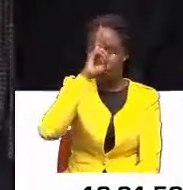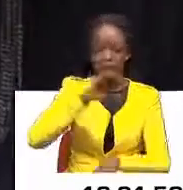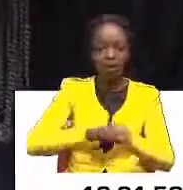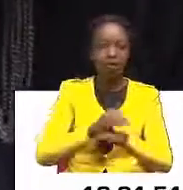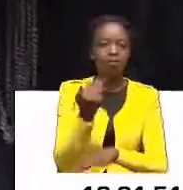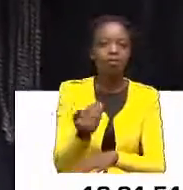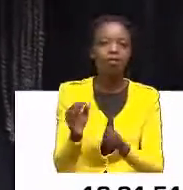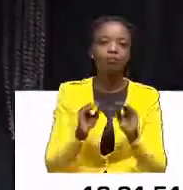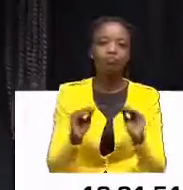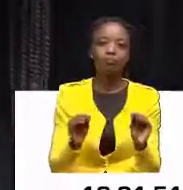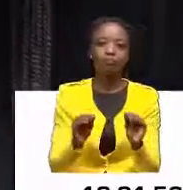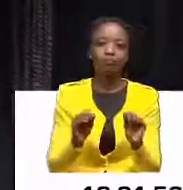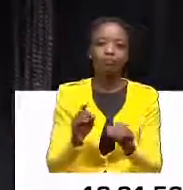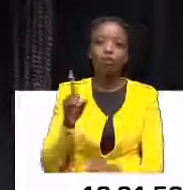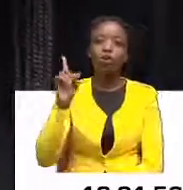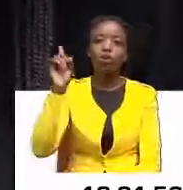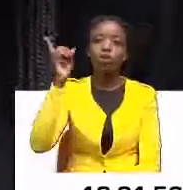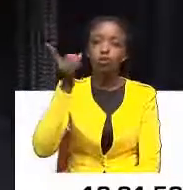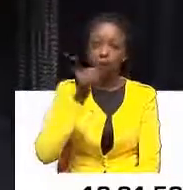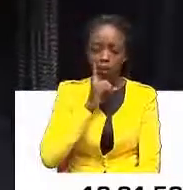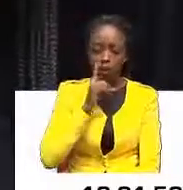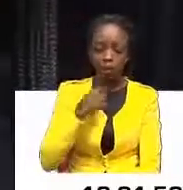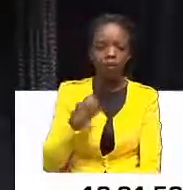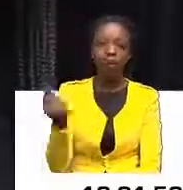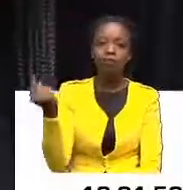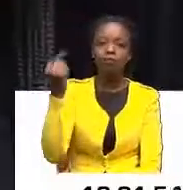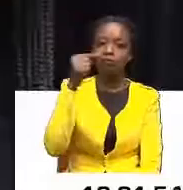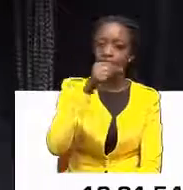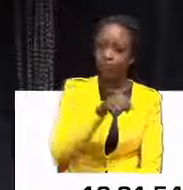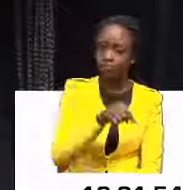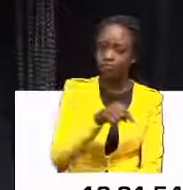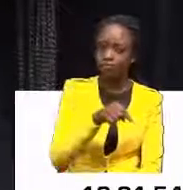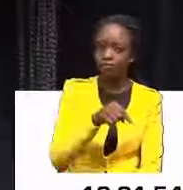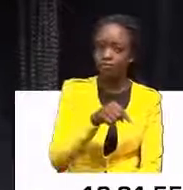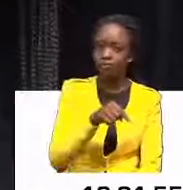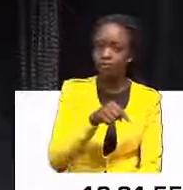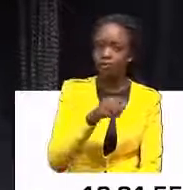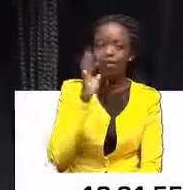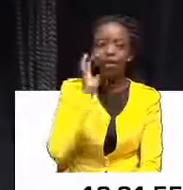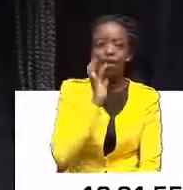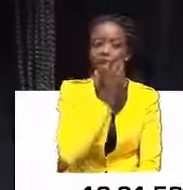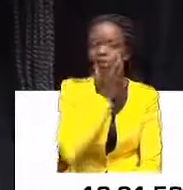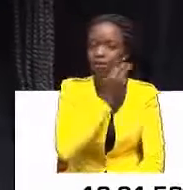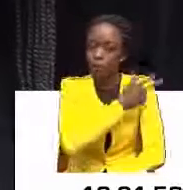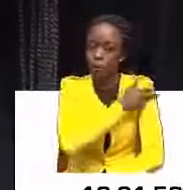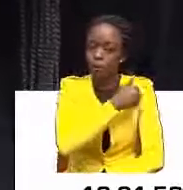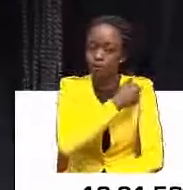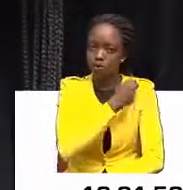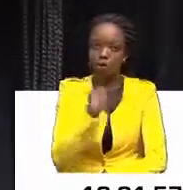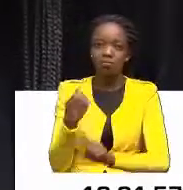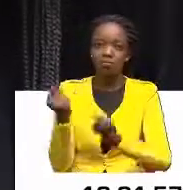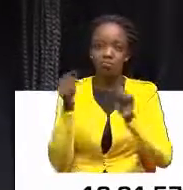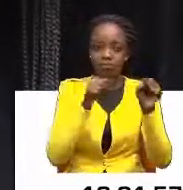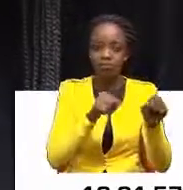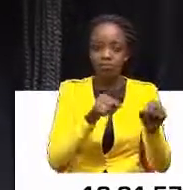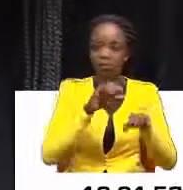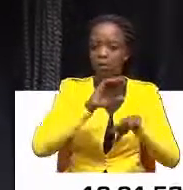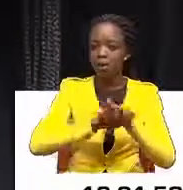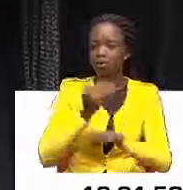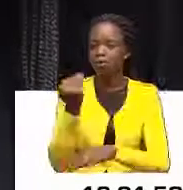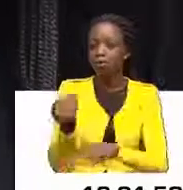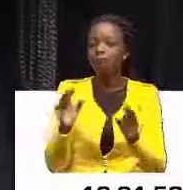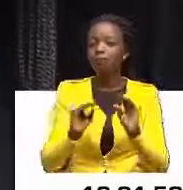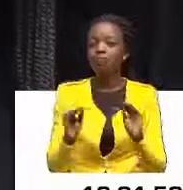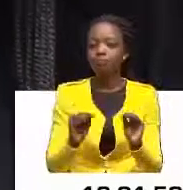mtoto. Kesho yake nikaenda paka Kenyatta Hospital, sikupata